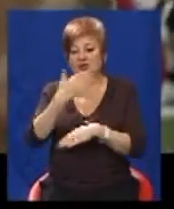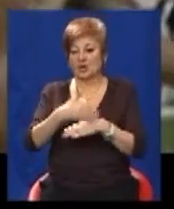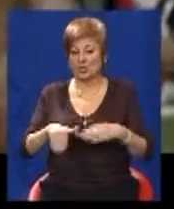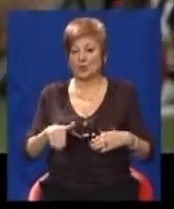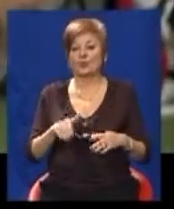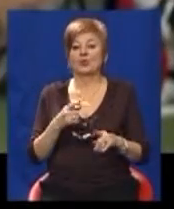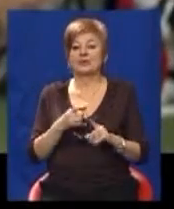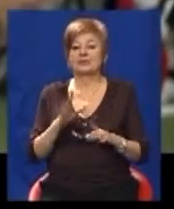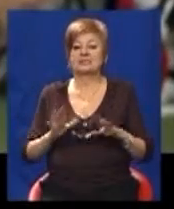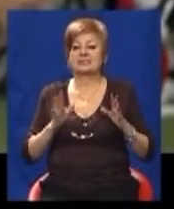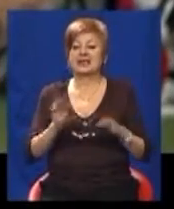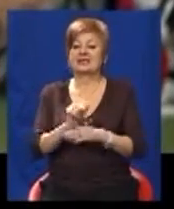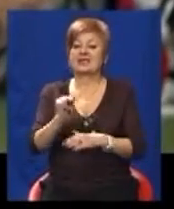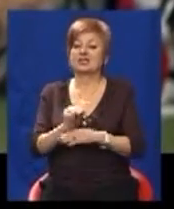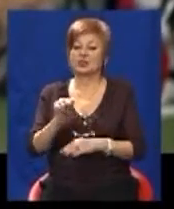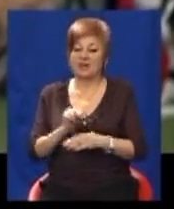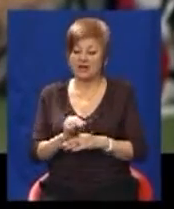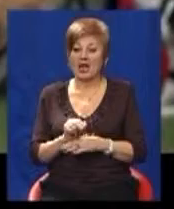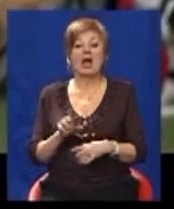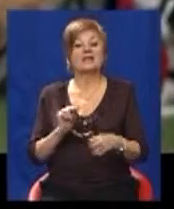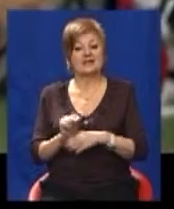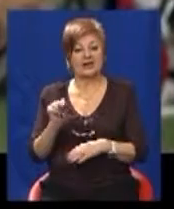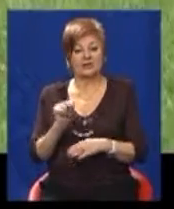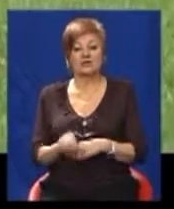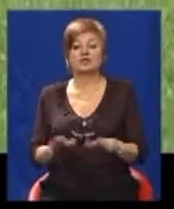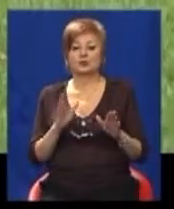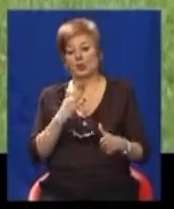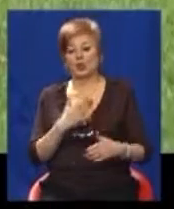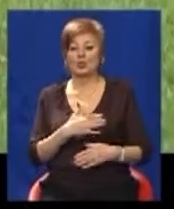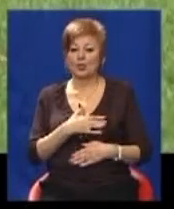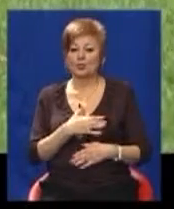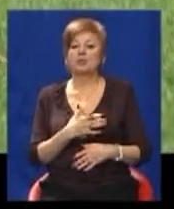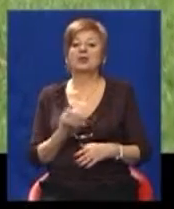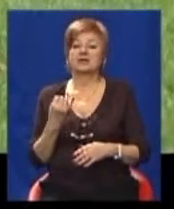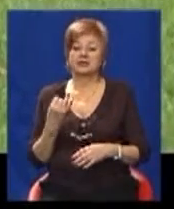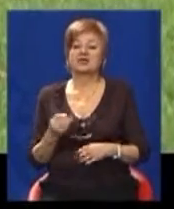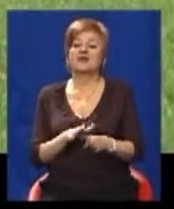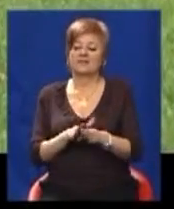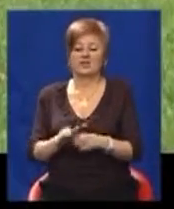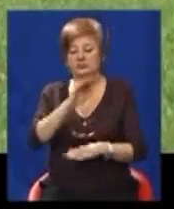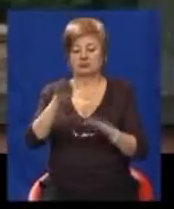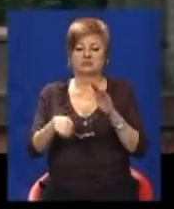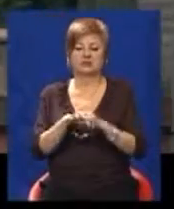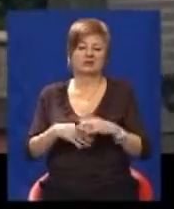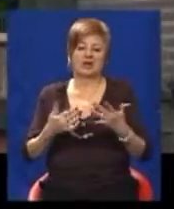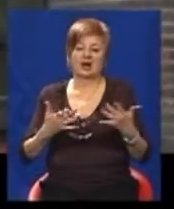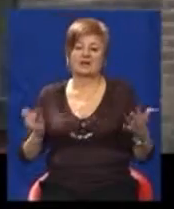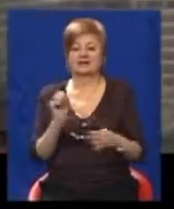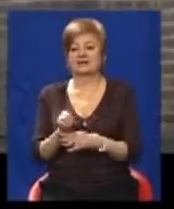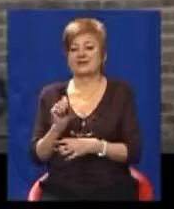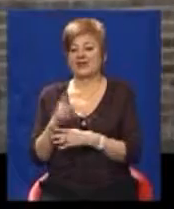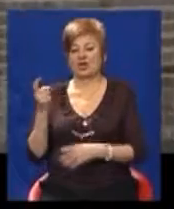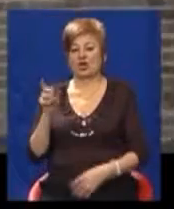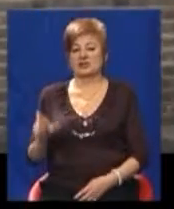та дресирування. До речі, дресирування ці пси обожнюють і з легкістю виконують будь-які завдання господаря.